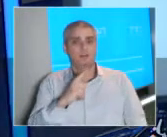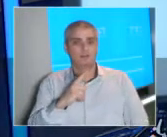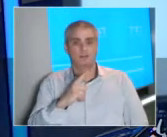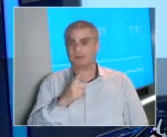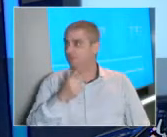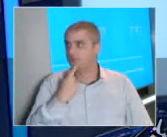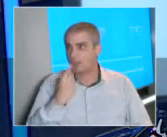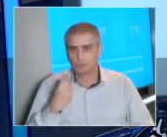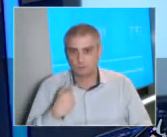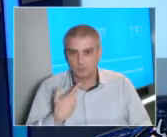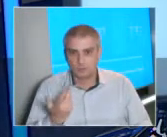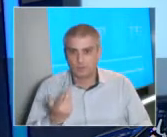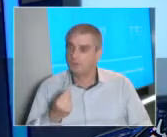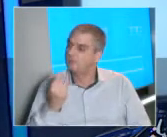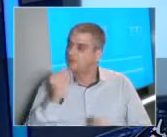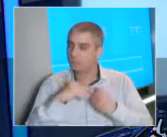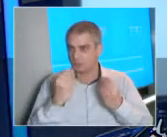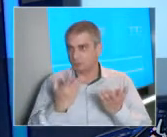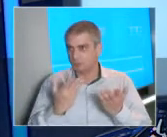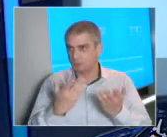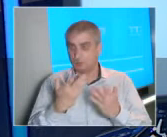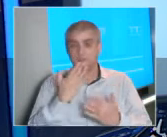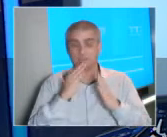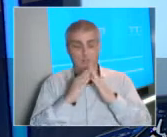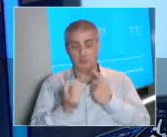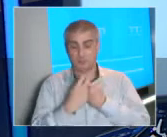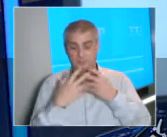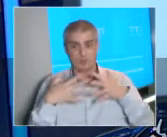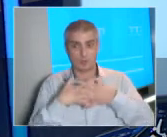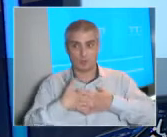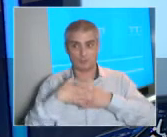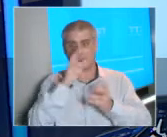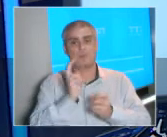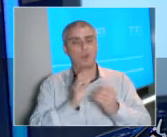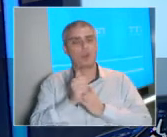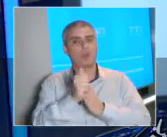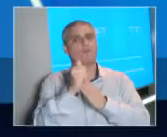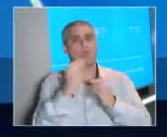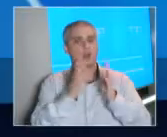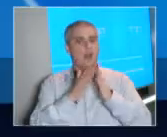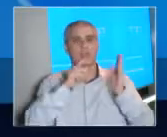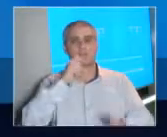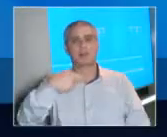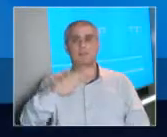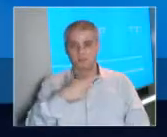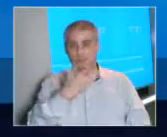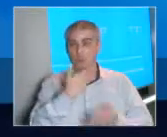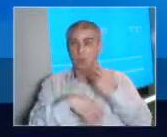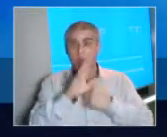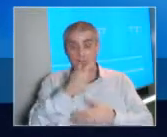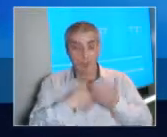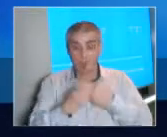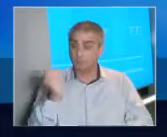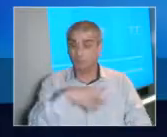הם לא פוטנציאל שלו. לא, צריך להגיד עוד דבר, כשישראל ביתנו הצטרפה לקואליציה, הרי הם הובילו מהלך של הגדלת פנסיות לעולים. גם